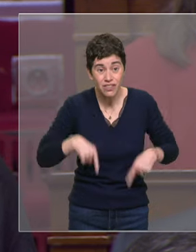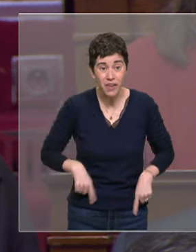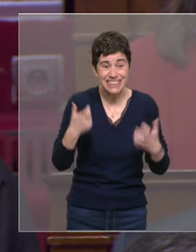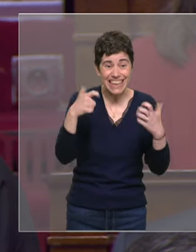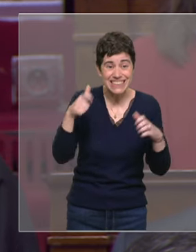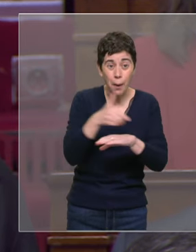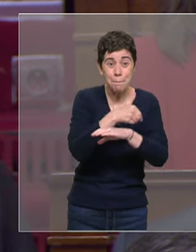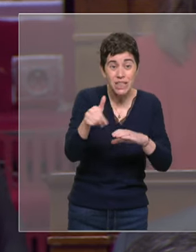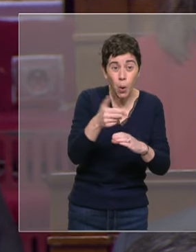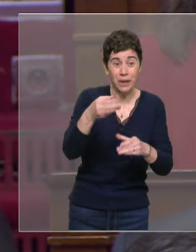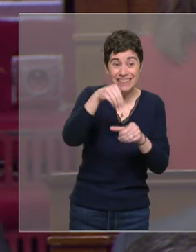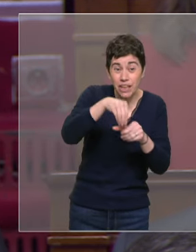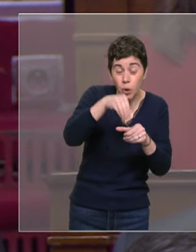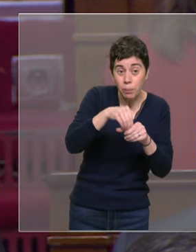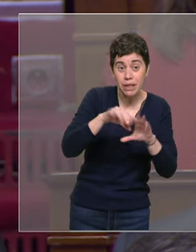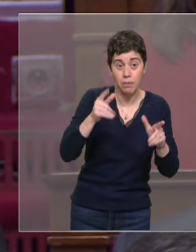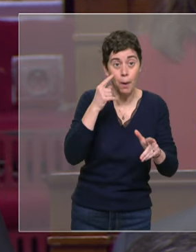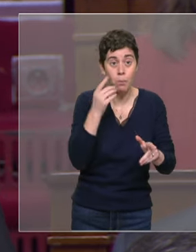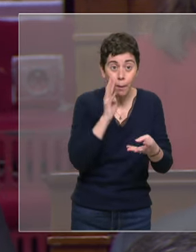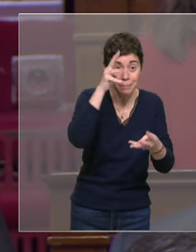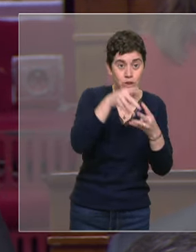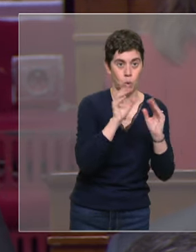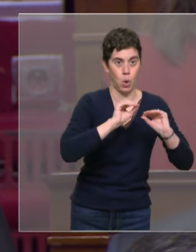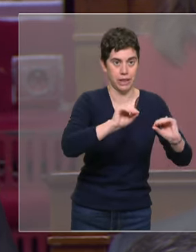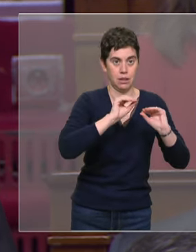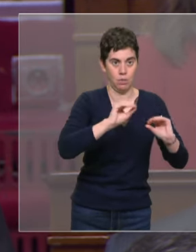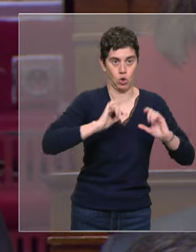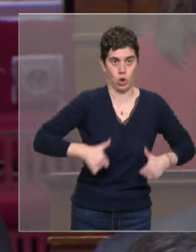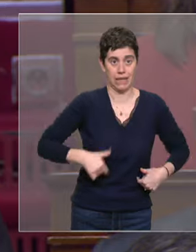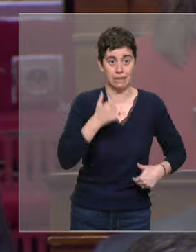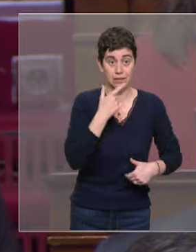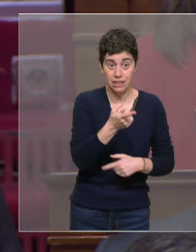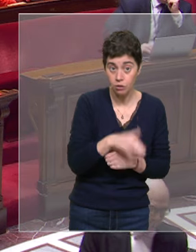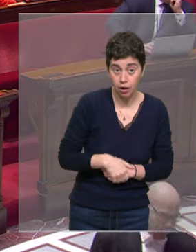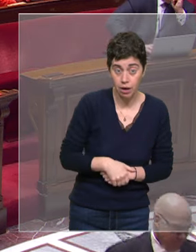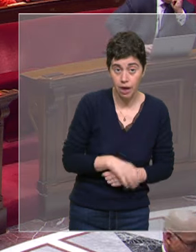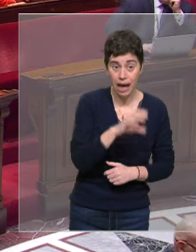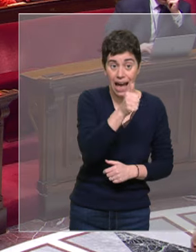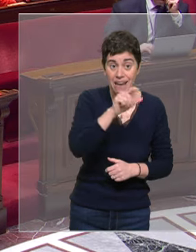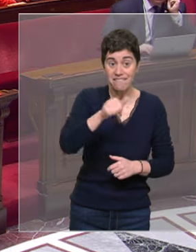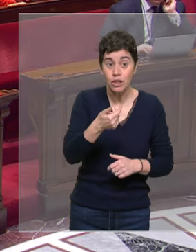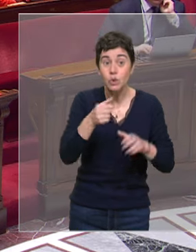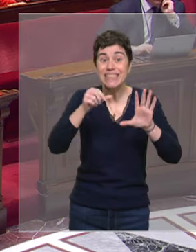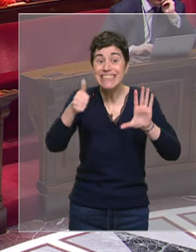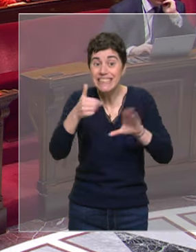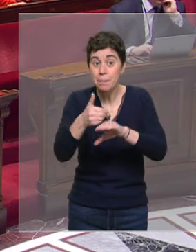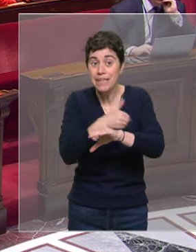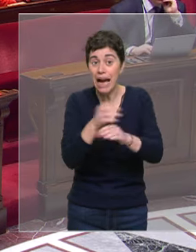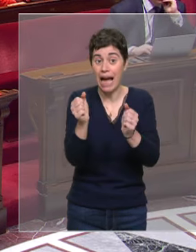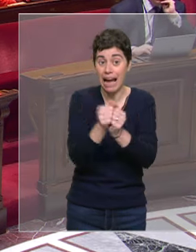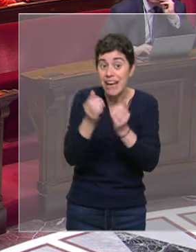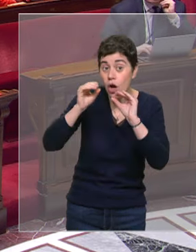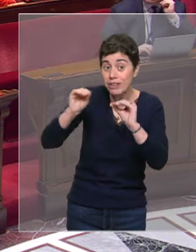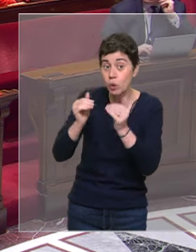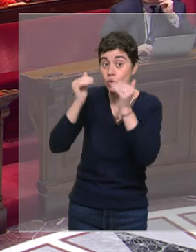d'économies pour la seule mission enseignement scolaire. C'est 1,6 milliard si nous y ajoutons l'enseignement supérieur